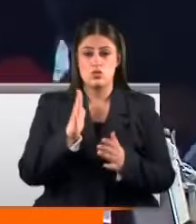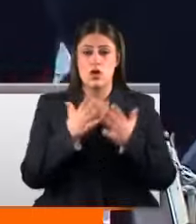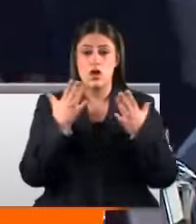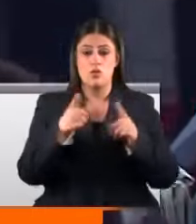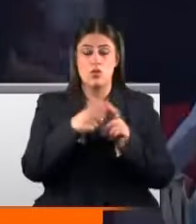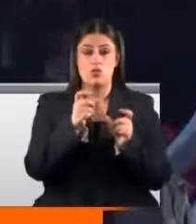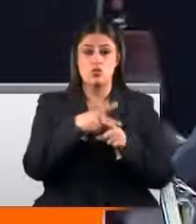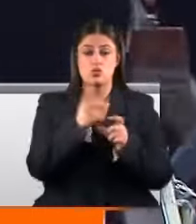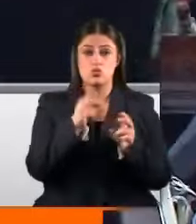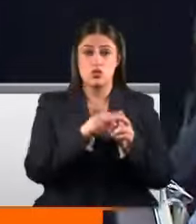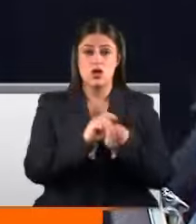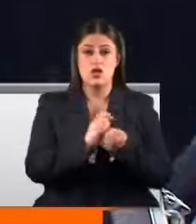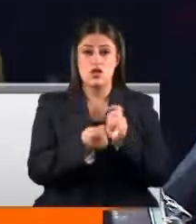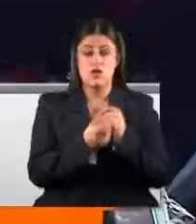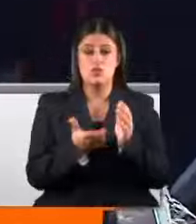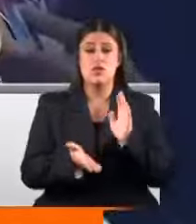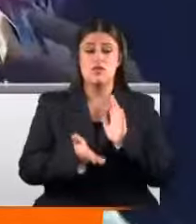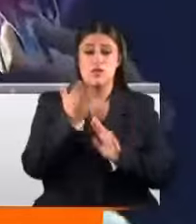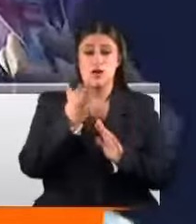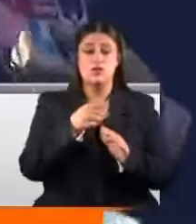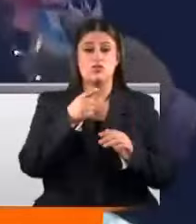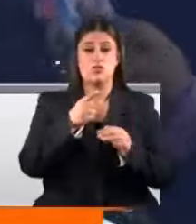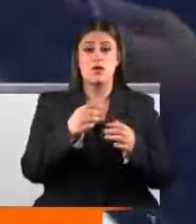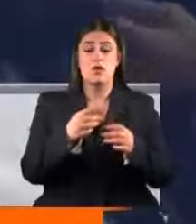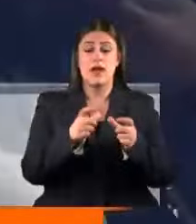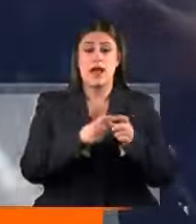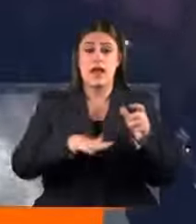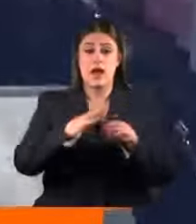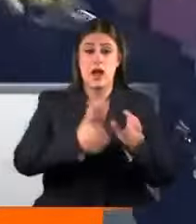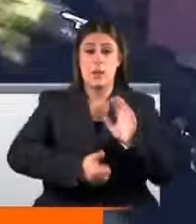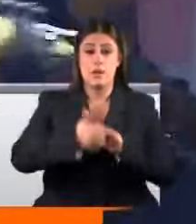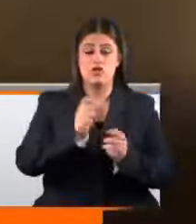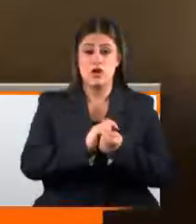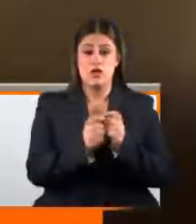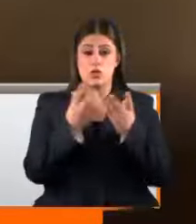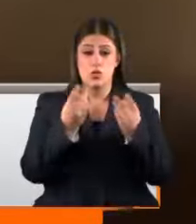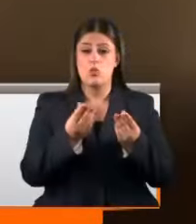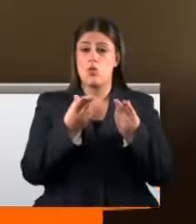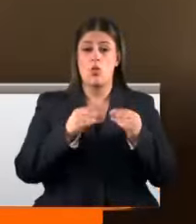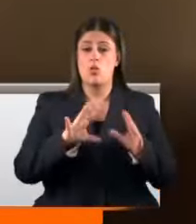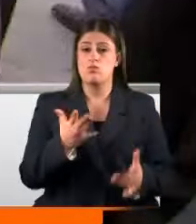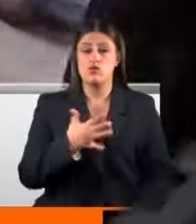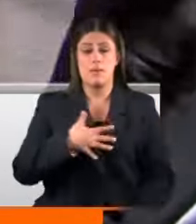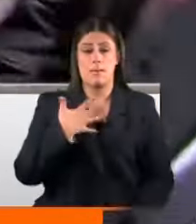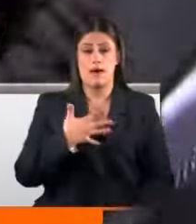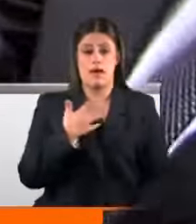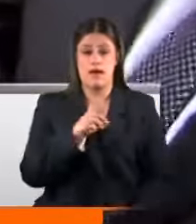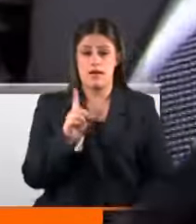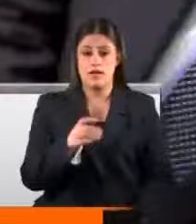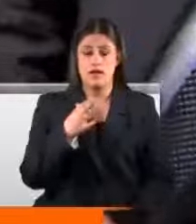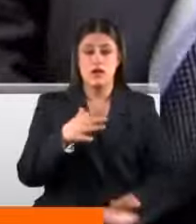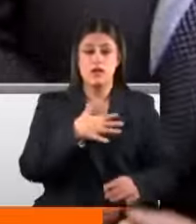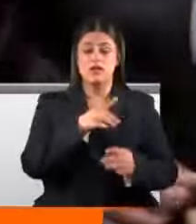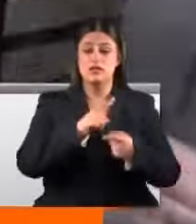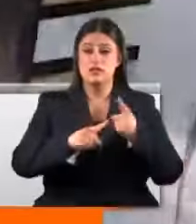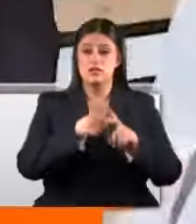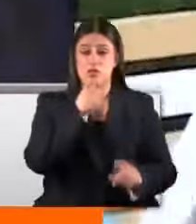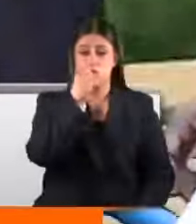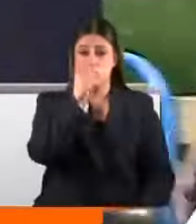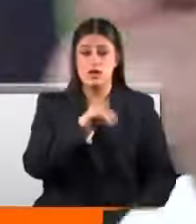tüzük değişiminden çok kurultayda genel başkan değişimi olup olmayacağı merak ediliyor. Buradayım be buradayım. Kılıçdaroğlu'na yakın